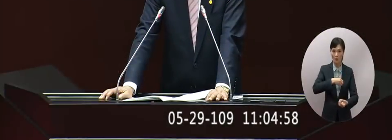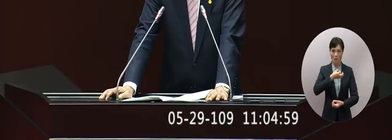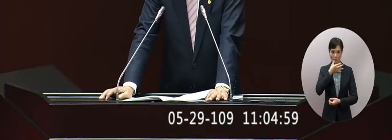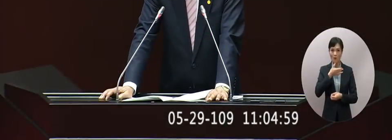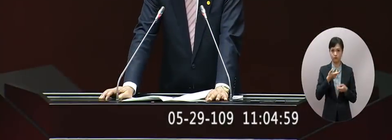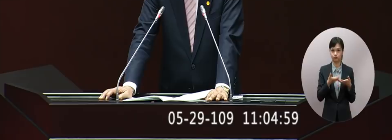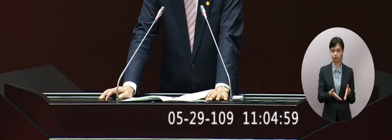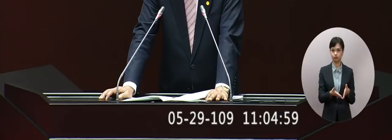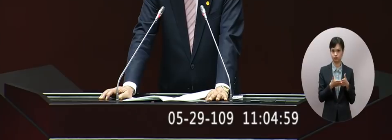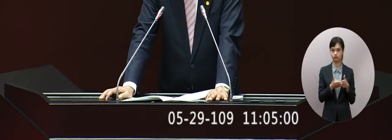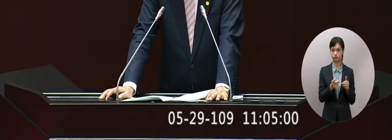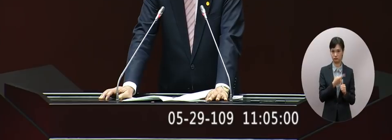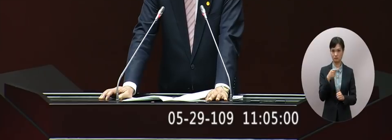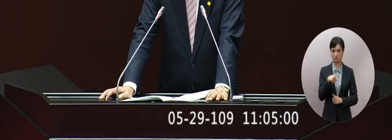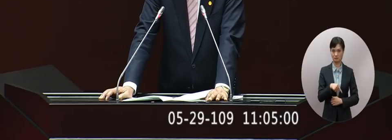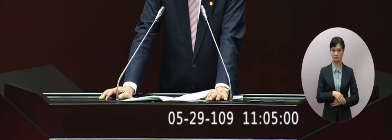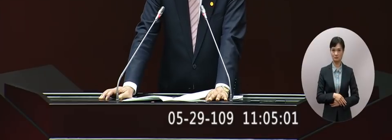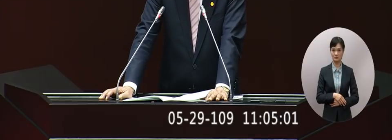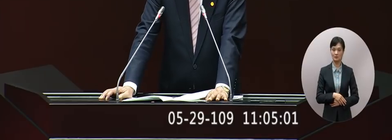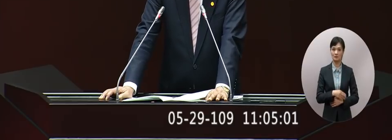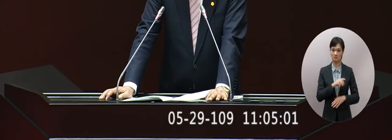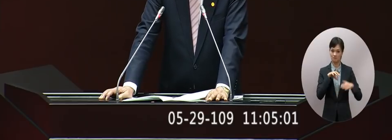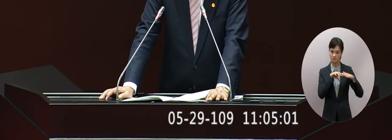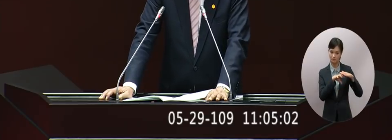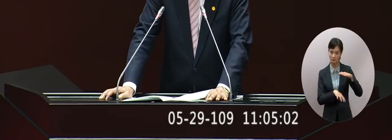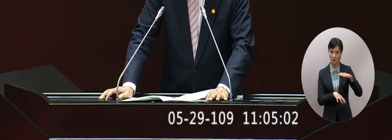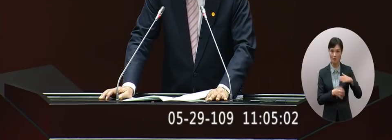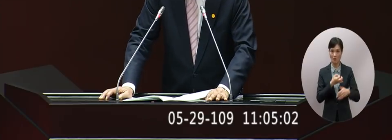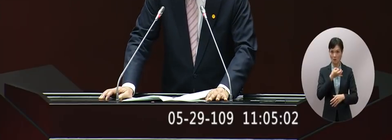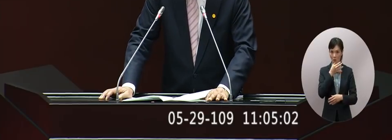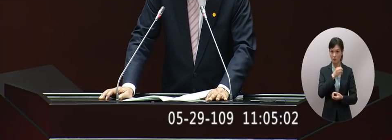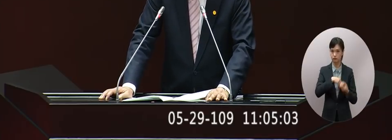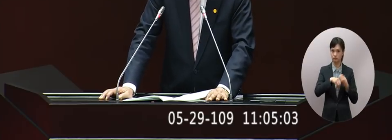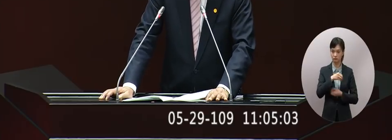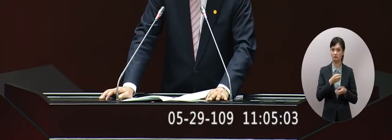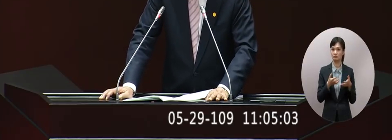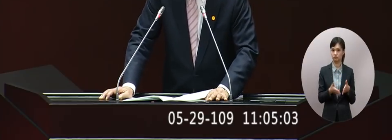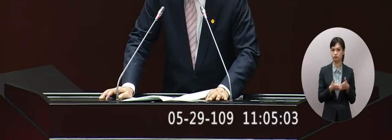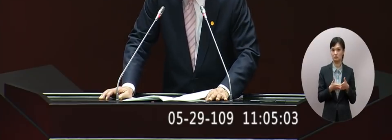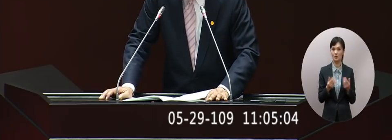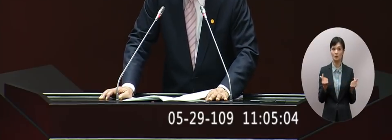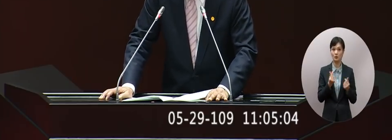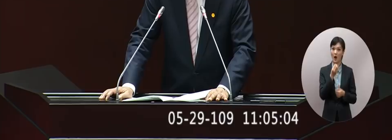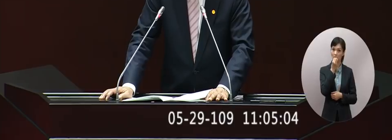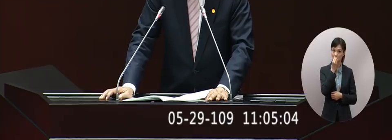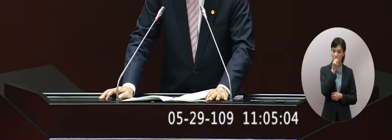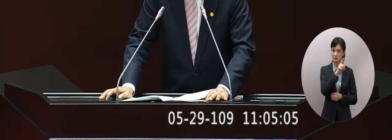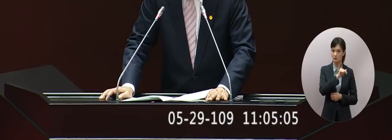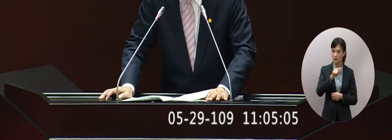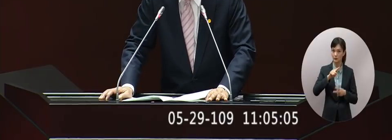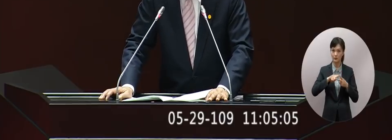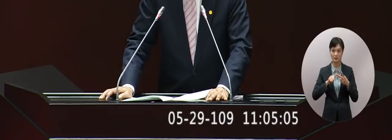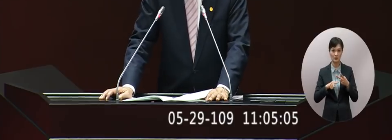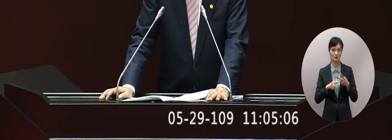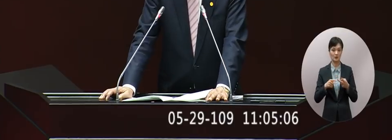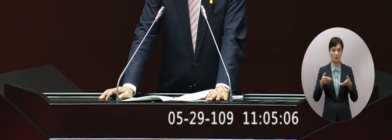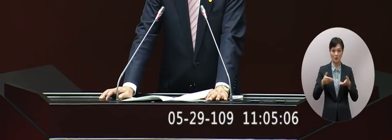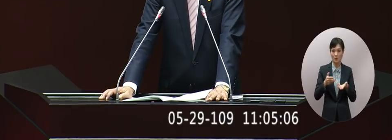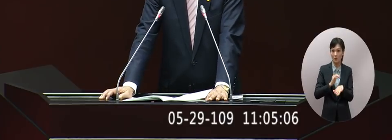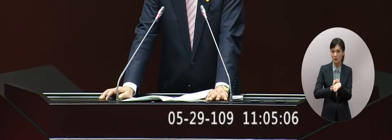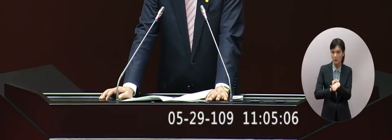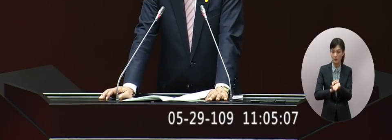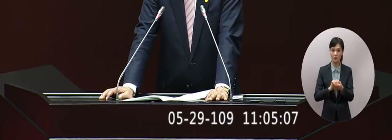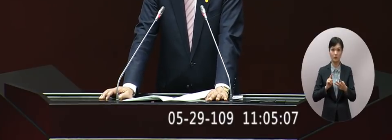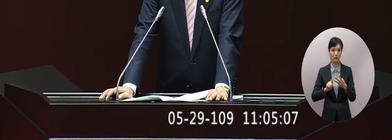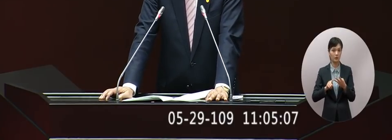定能量的准备是必要的，像粮食、像医疗、像医药。这